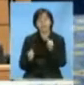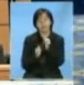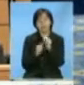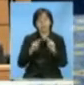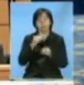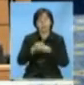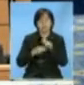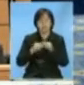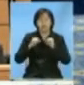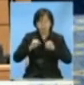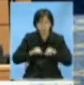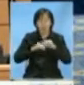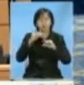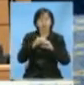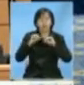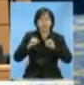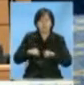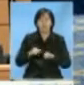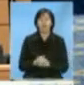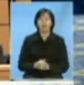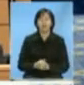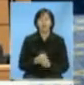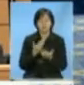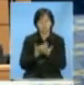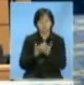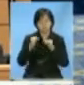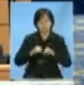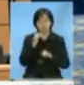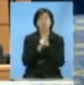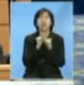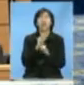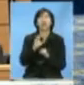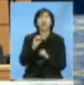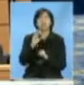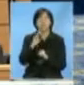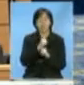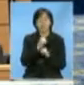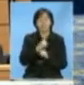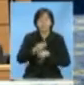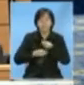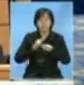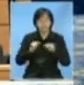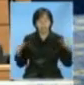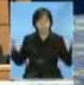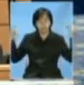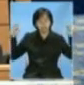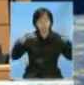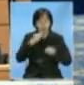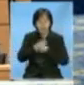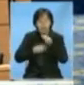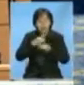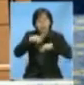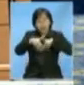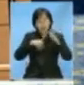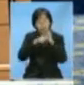พาณิชย์ช่วยอนุมัติได้ทีเถอะอนุมัติงบประมาณปี57เนี่ยเพื่อไปสร้างตลาดกลางห้องแช่เย็นให้กับพี่น้องชาว